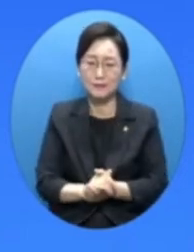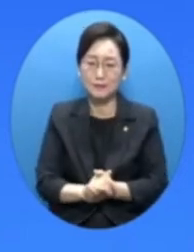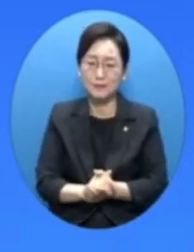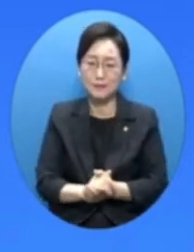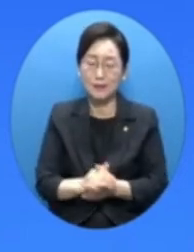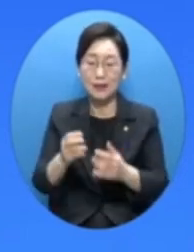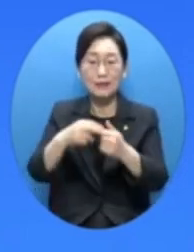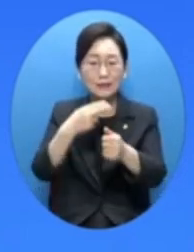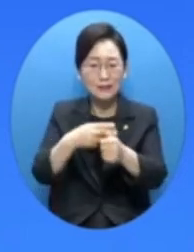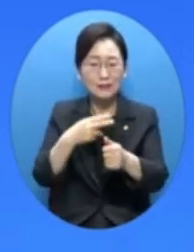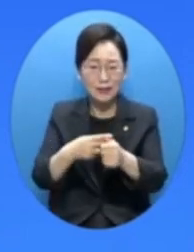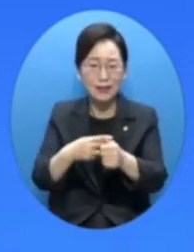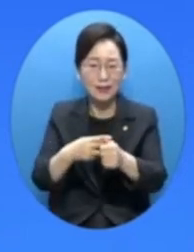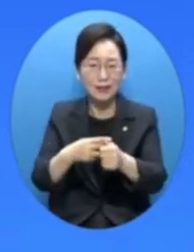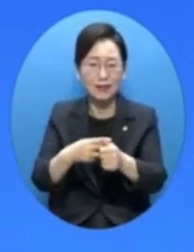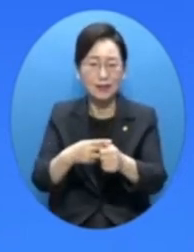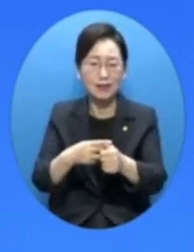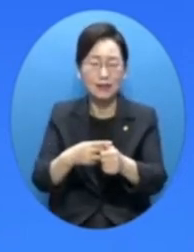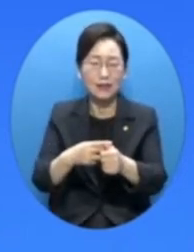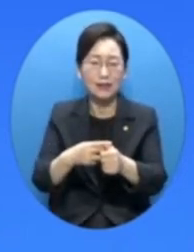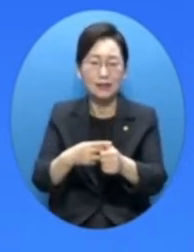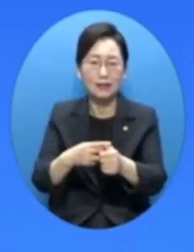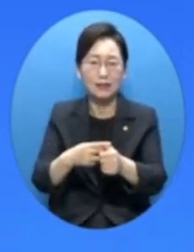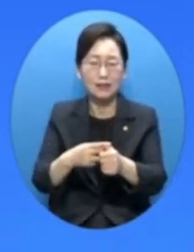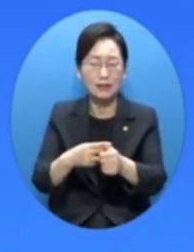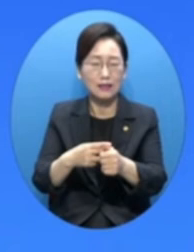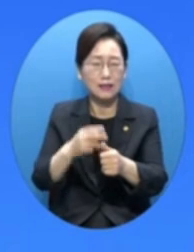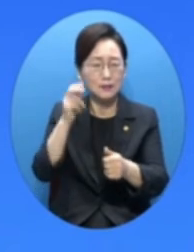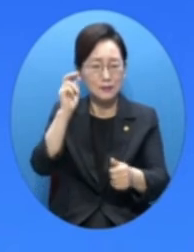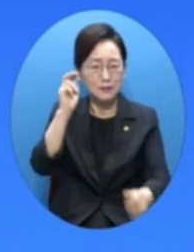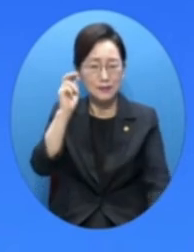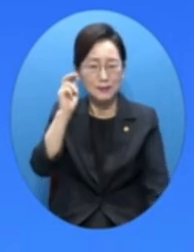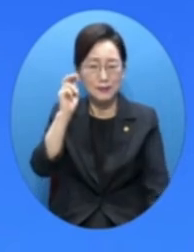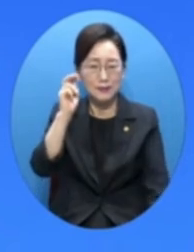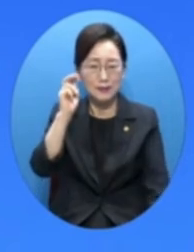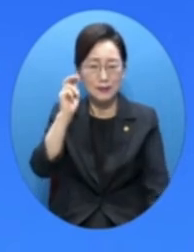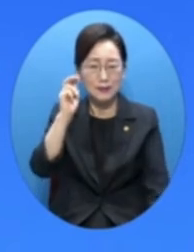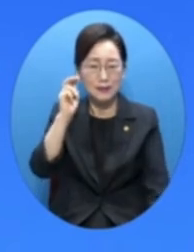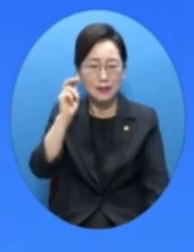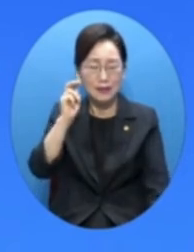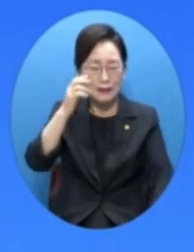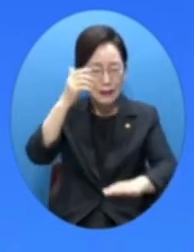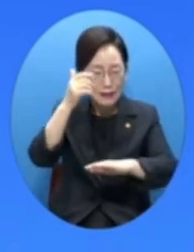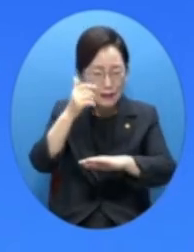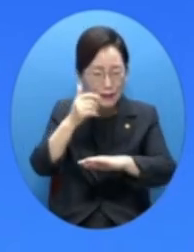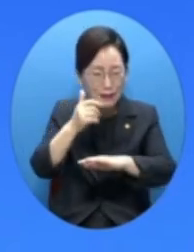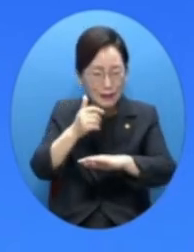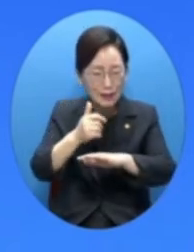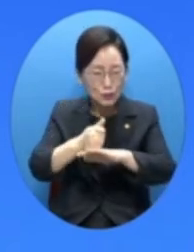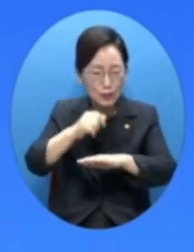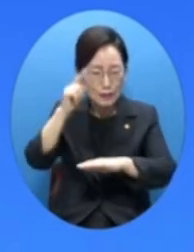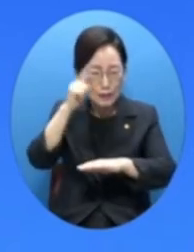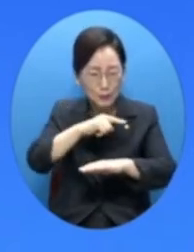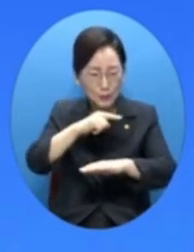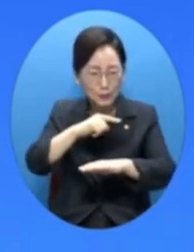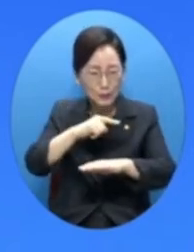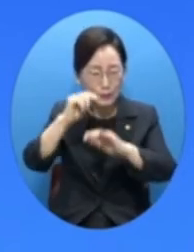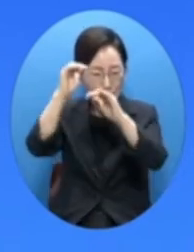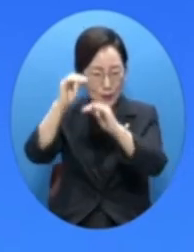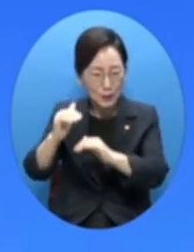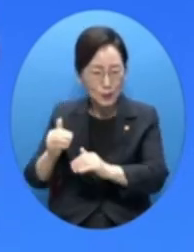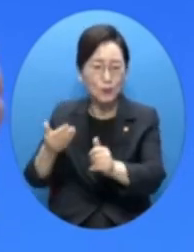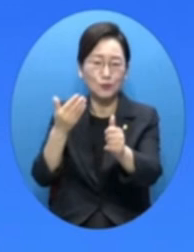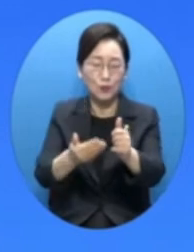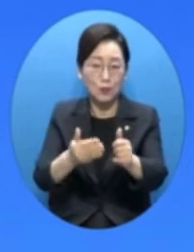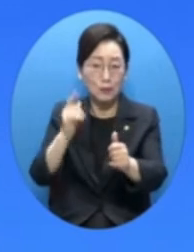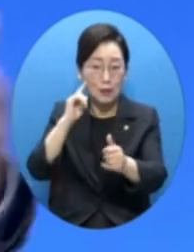의사는 아마 제일 그 결과에 안 좋은 쪽을 얘기하는 것 같아요. 왜냐하면 그럴